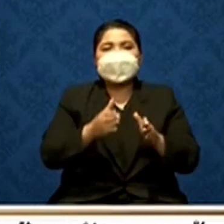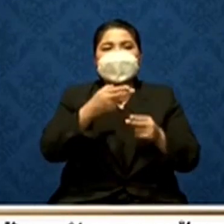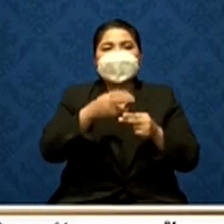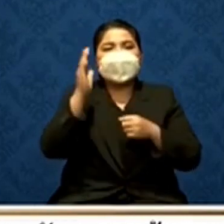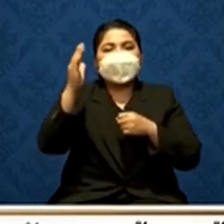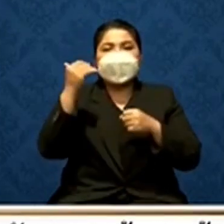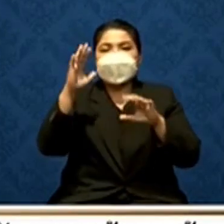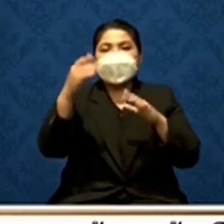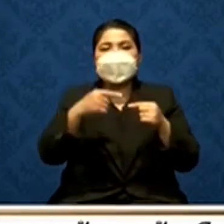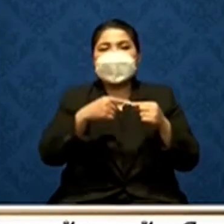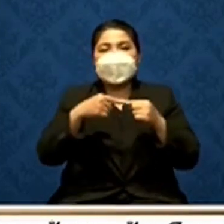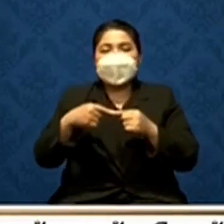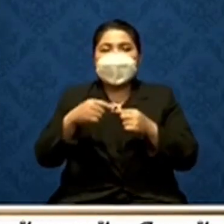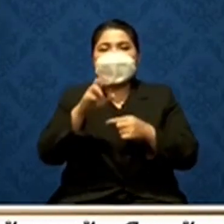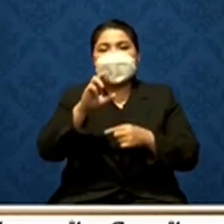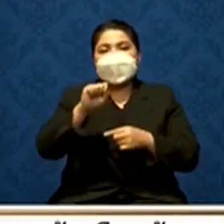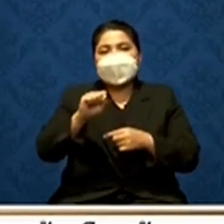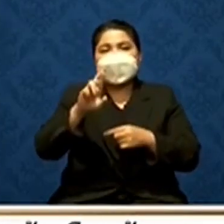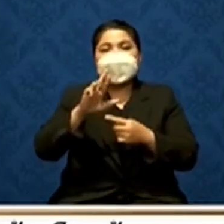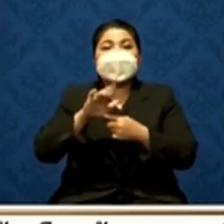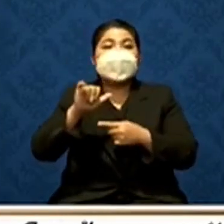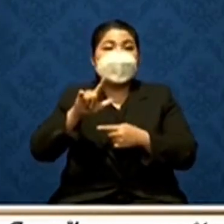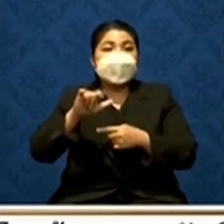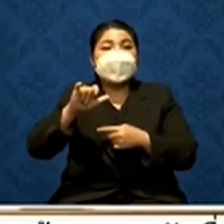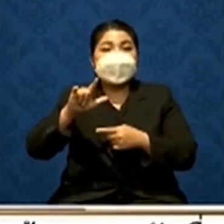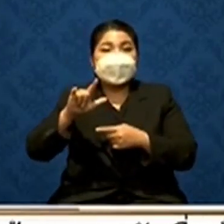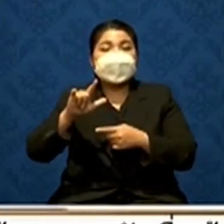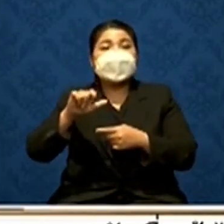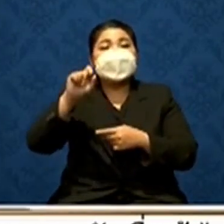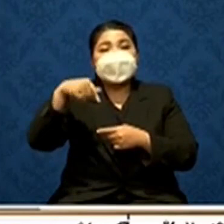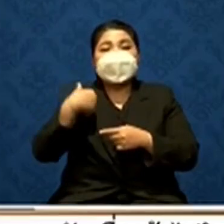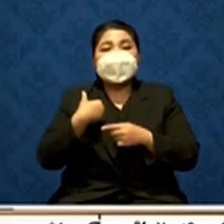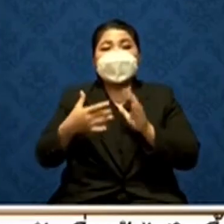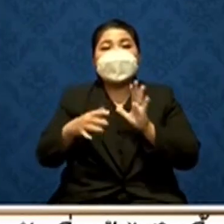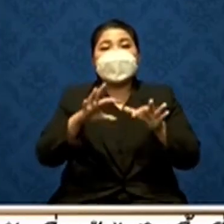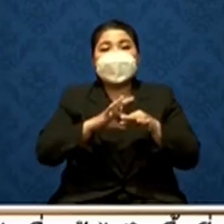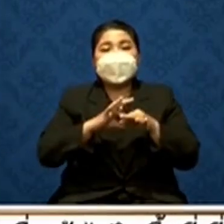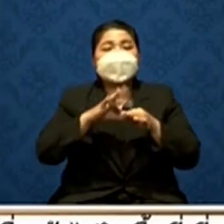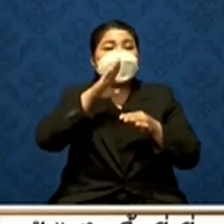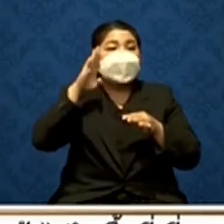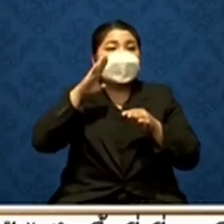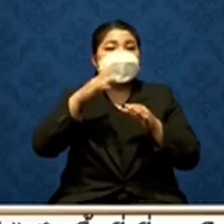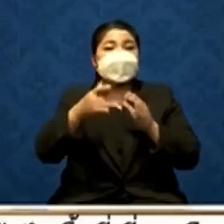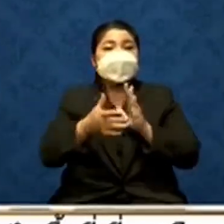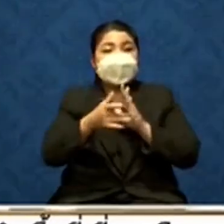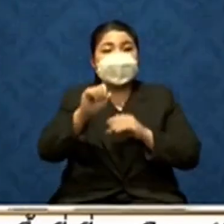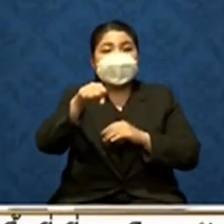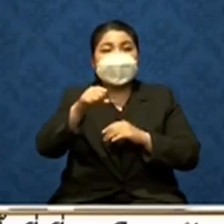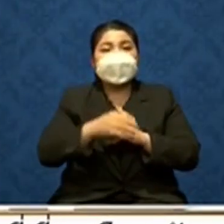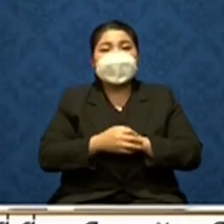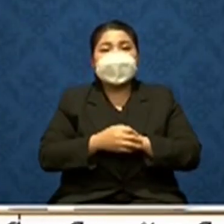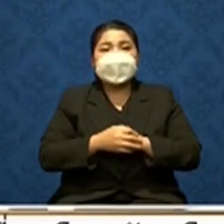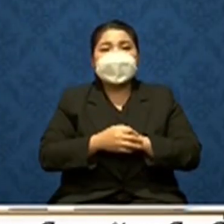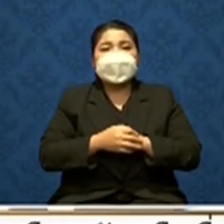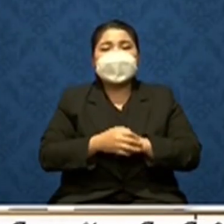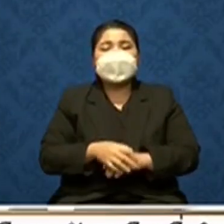สลันซึ่จะ freeback ท่านเรามาตรี Digital Hangใชมครับท่ทครับท่านประ